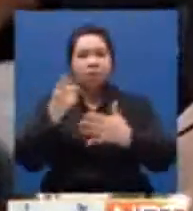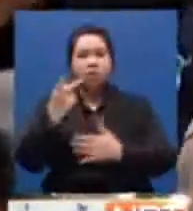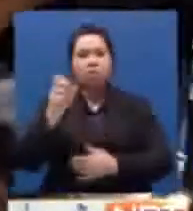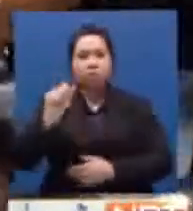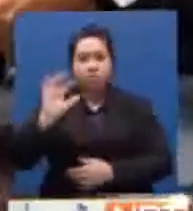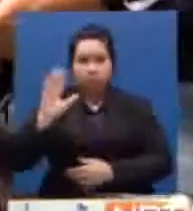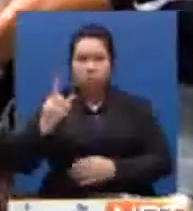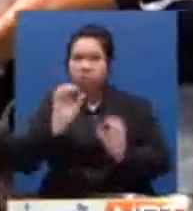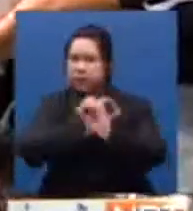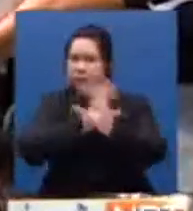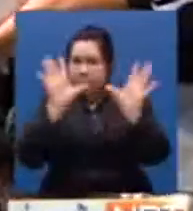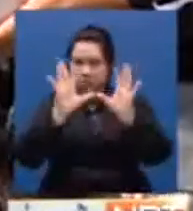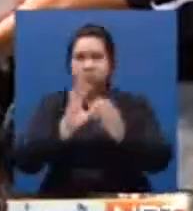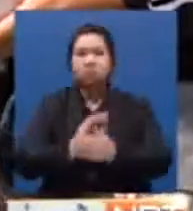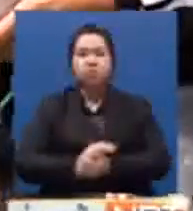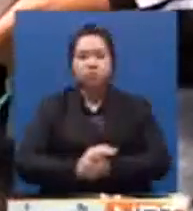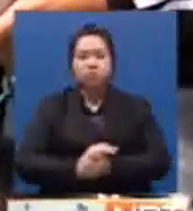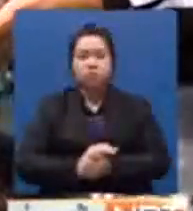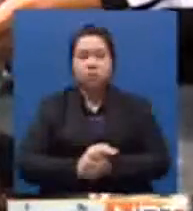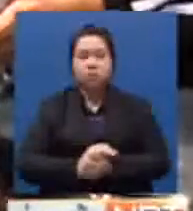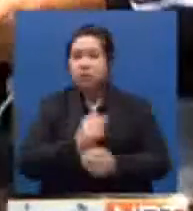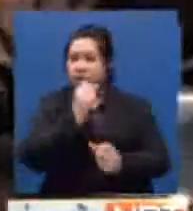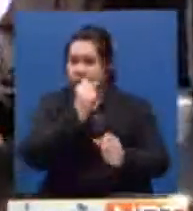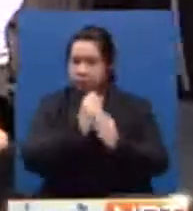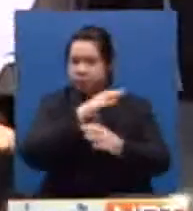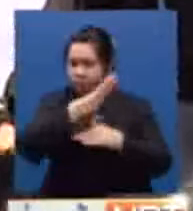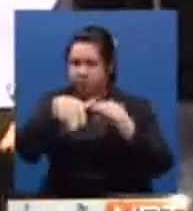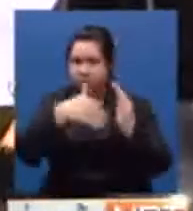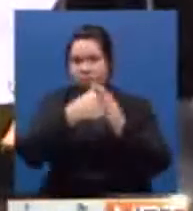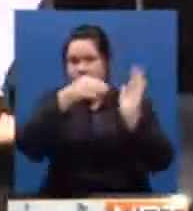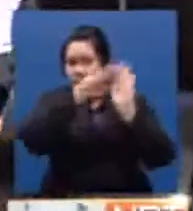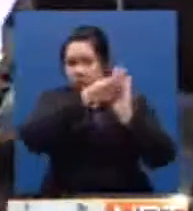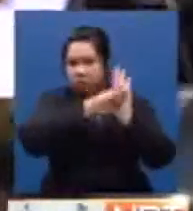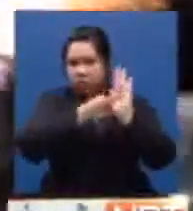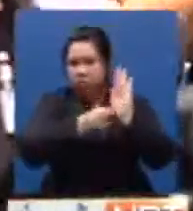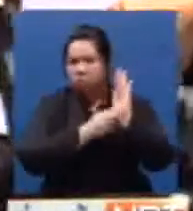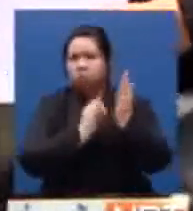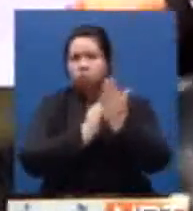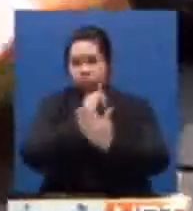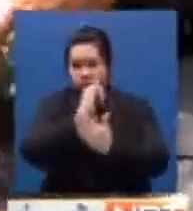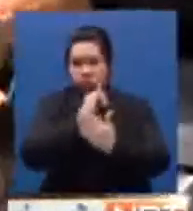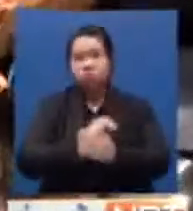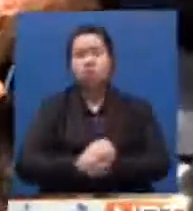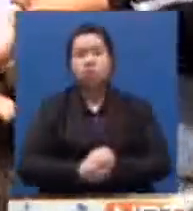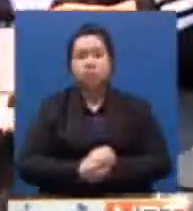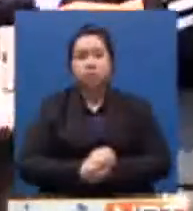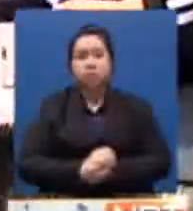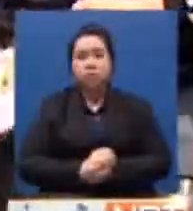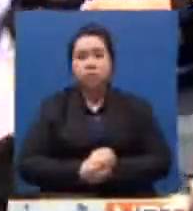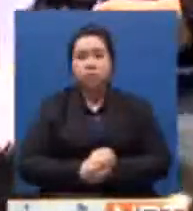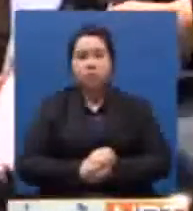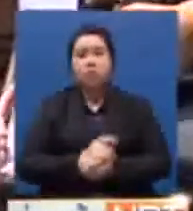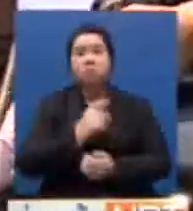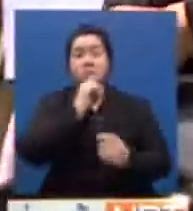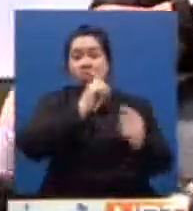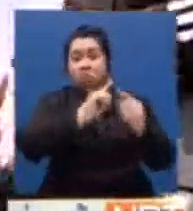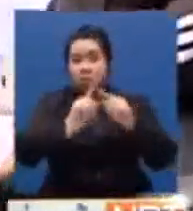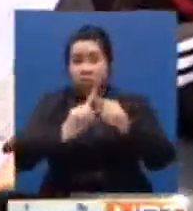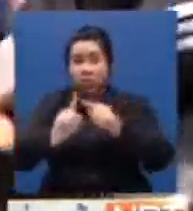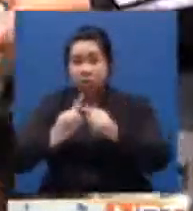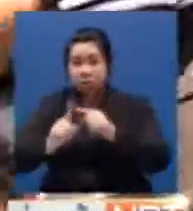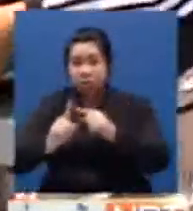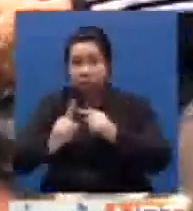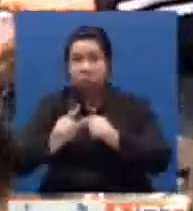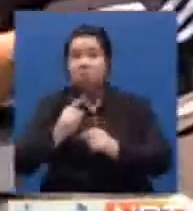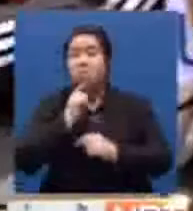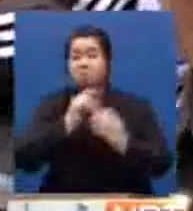ชัดเจนนะครับต้องทำทุกสิ่งทุกอย่างให้มันถูกต้องโดยเฉพาะอย่างยิ่งอะไรก็แล้วแต่ที่ท